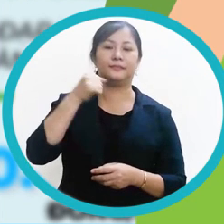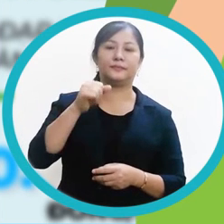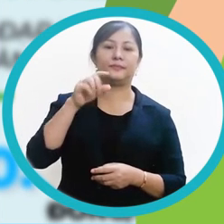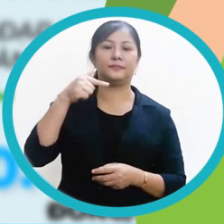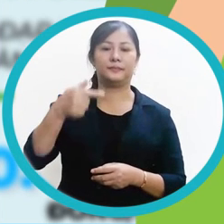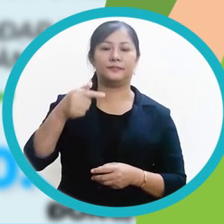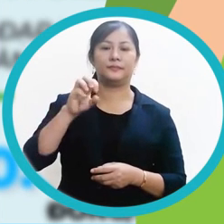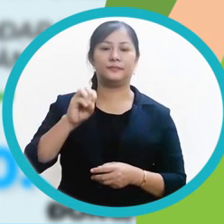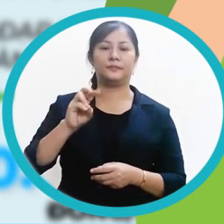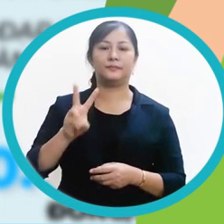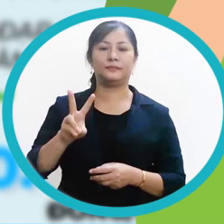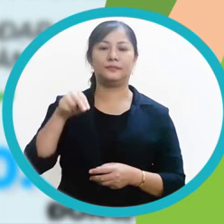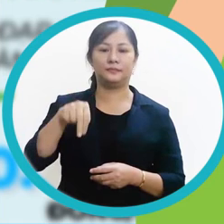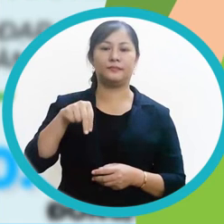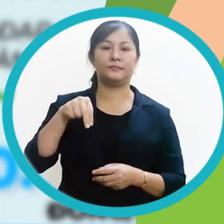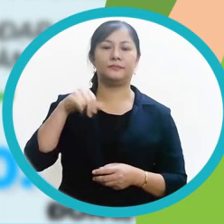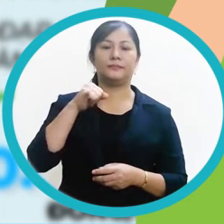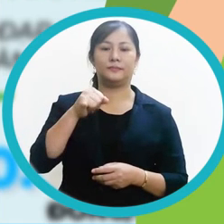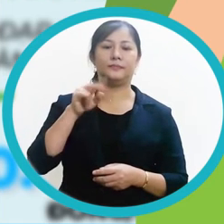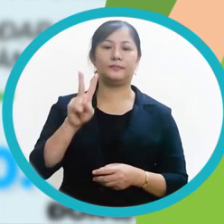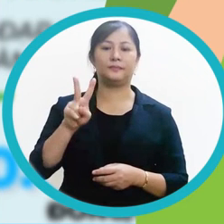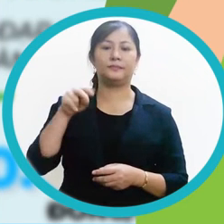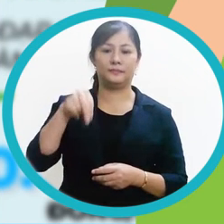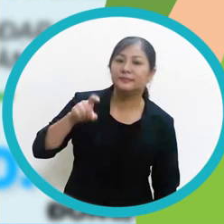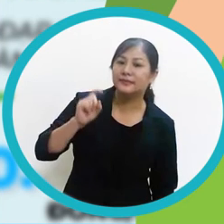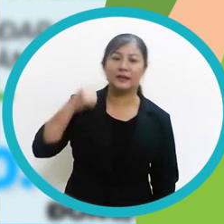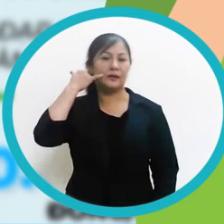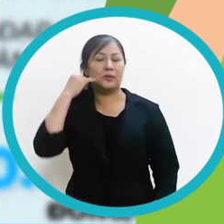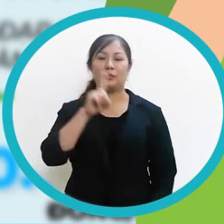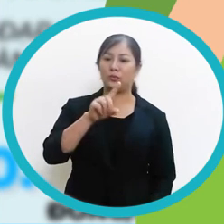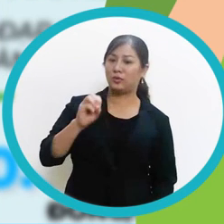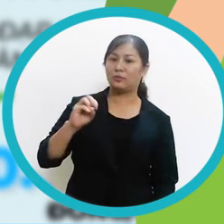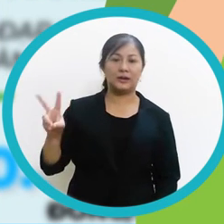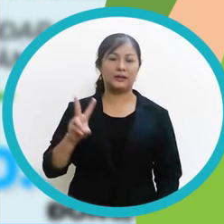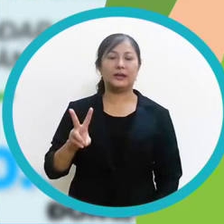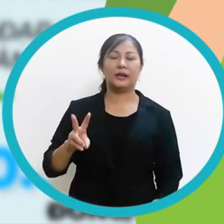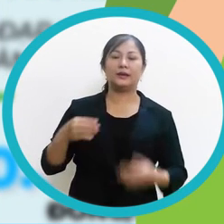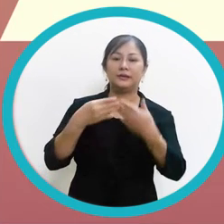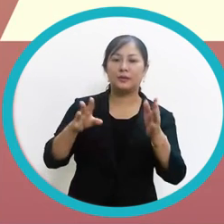thể gửi góp ý của mình vào cổng góp ý Đà Nẵng tại trang web